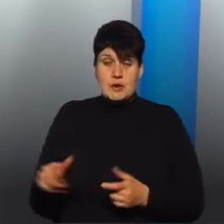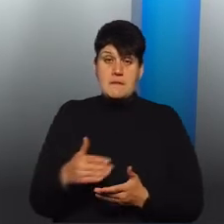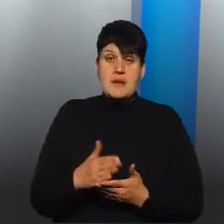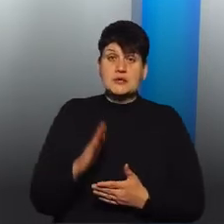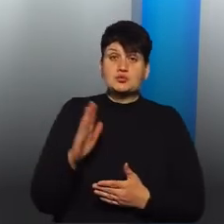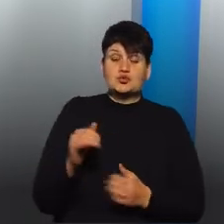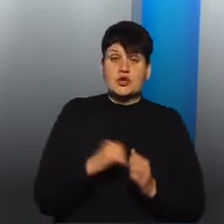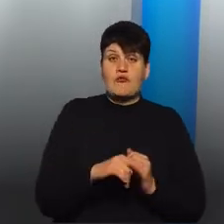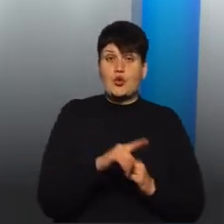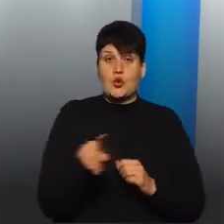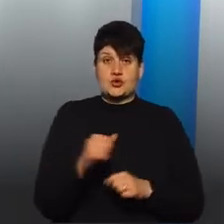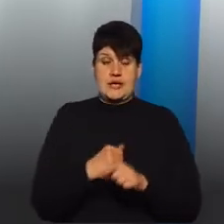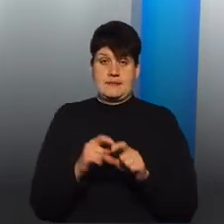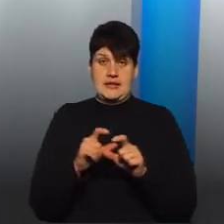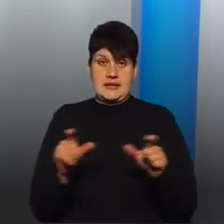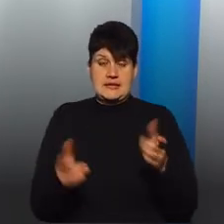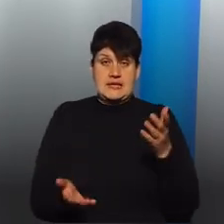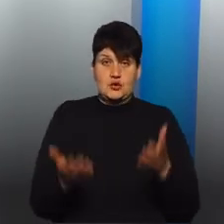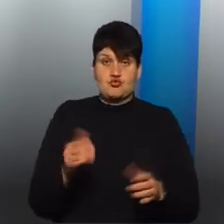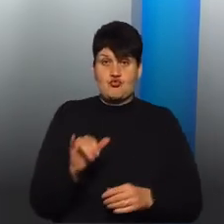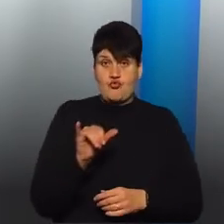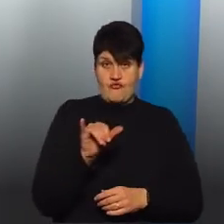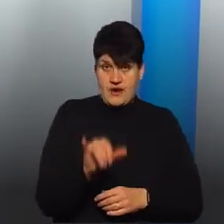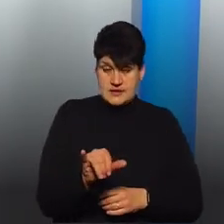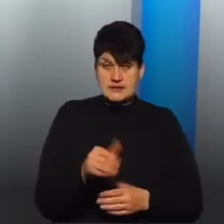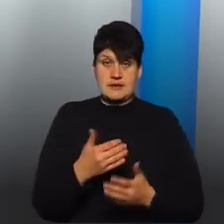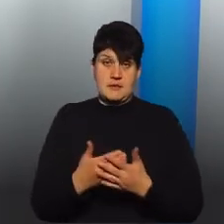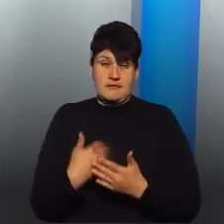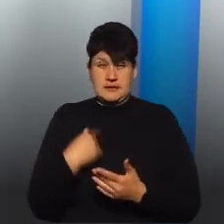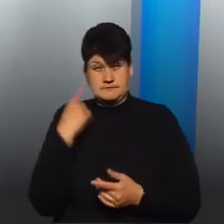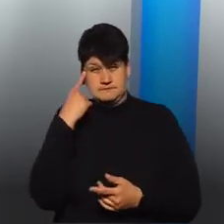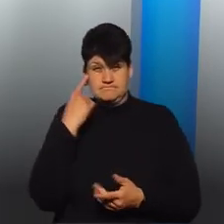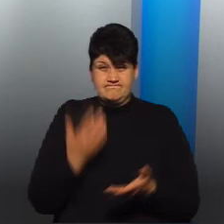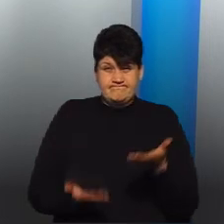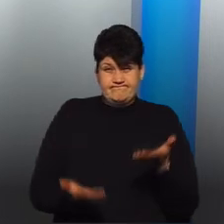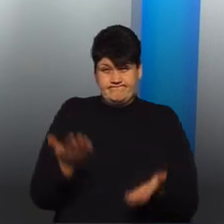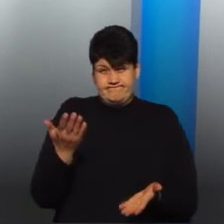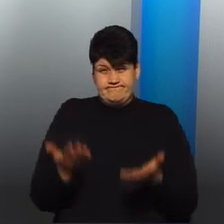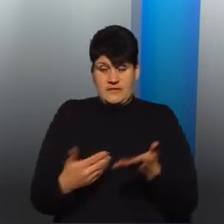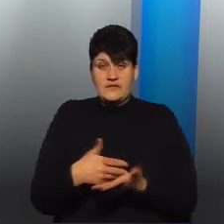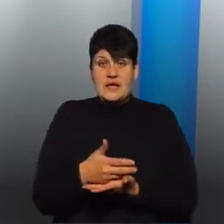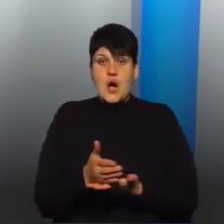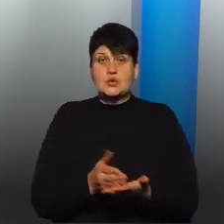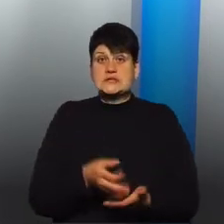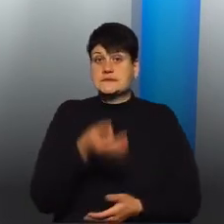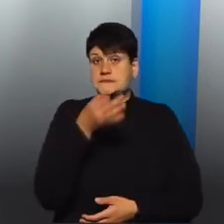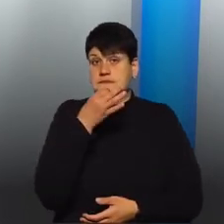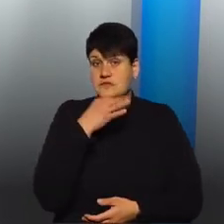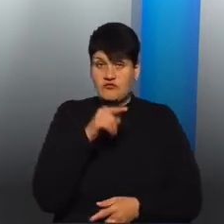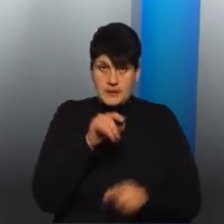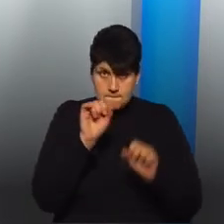бути в кожному із аптечних закладів. Якщо ж ви, наприклад, засумнівалися, у якості лікарського засобу, ви можете